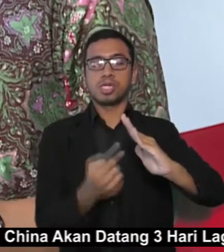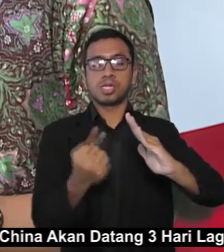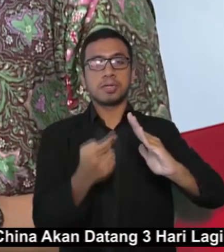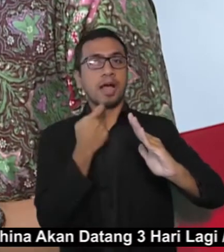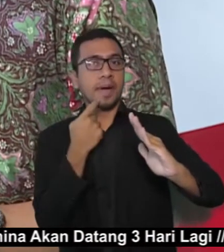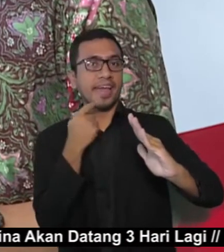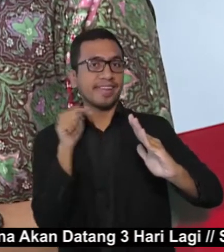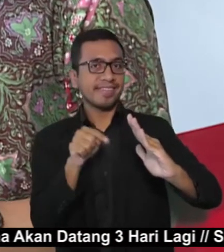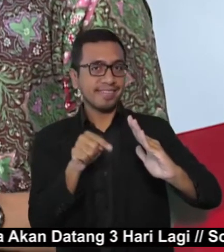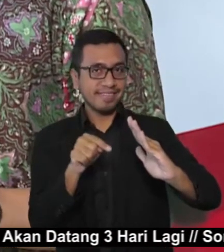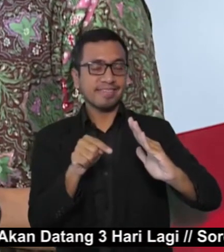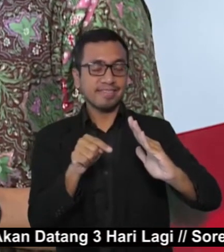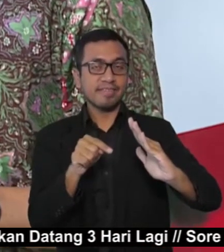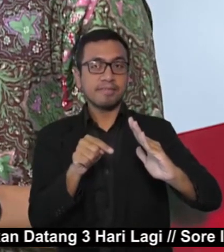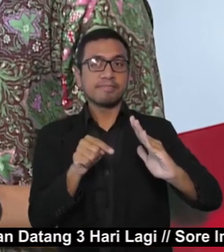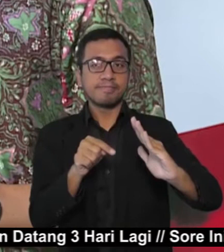melalui